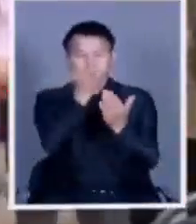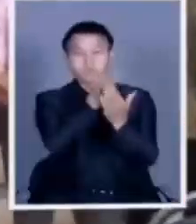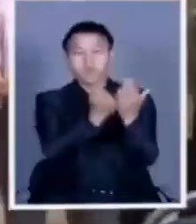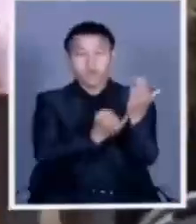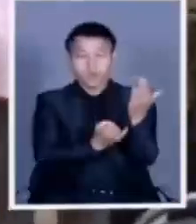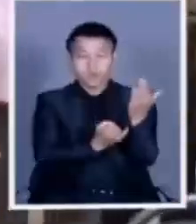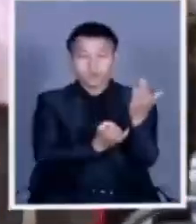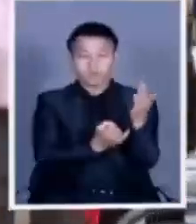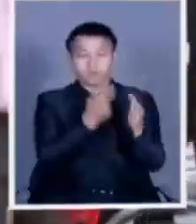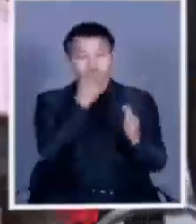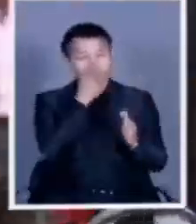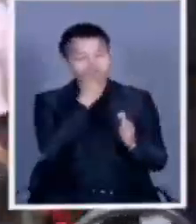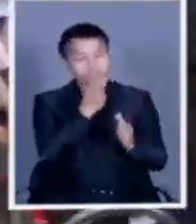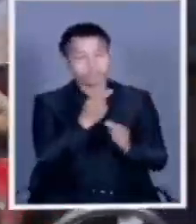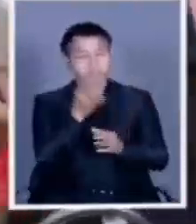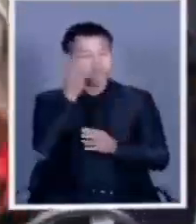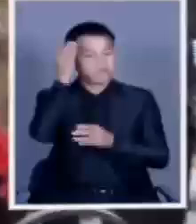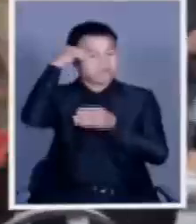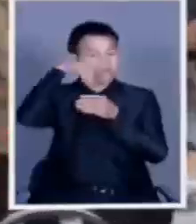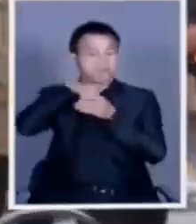านดังกล่าว